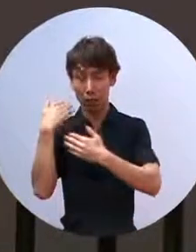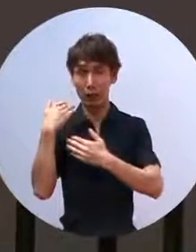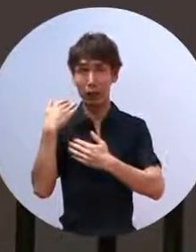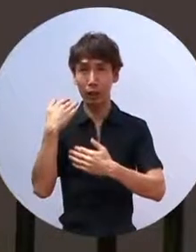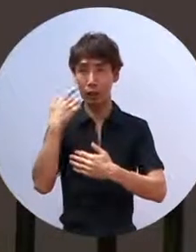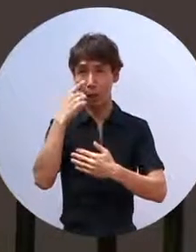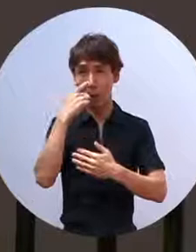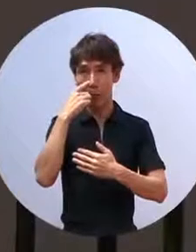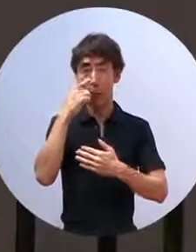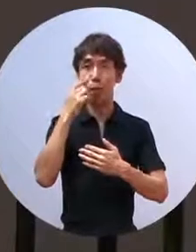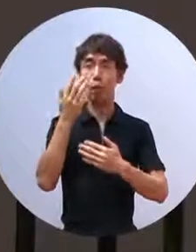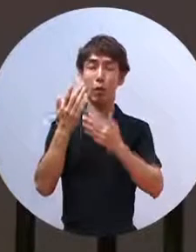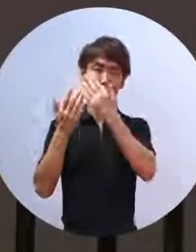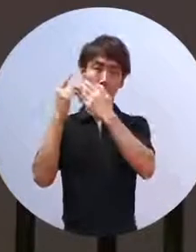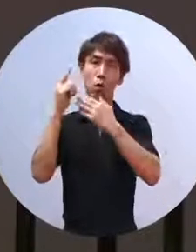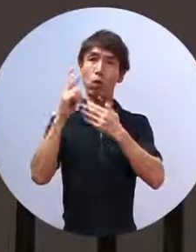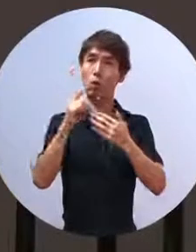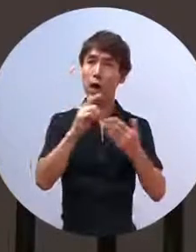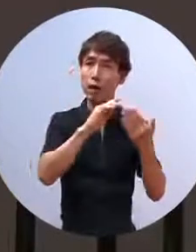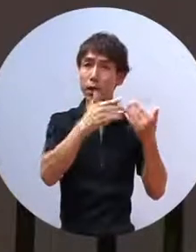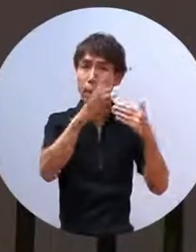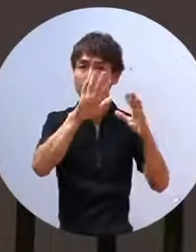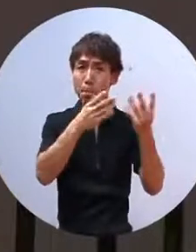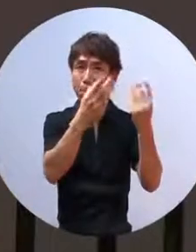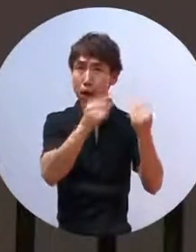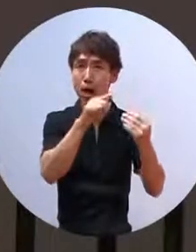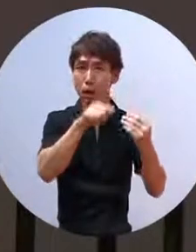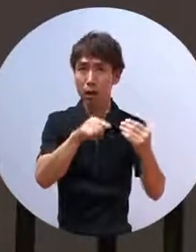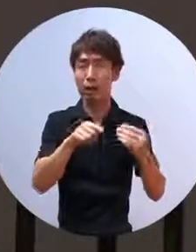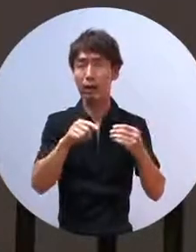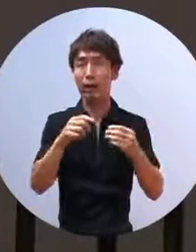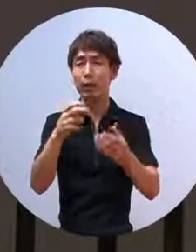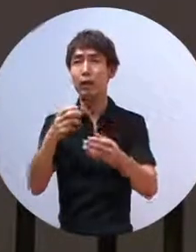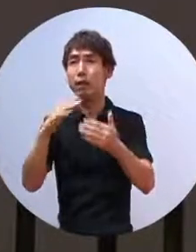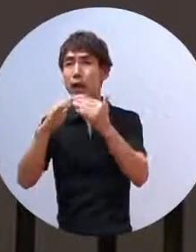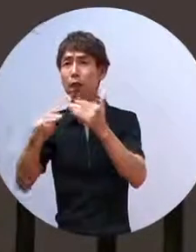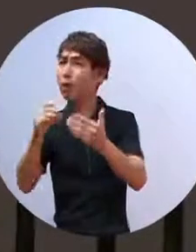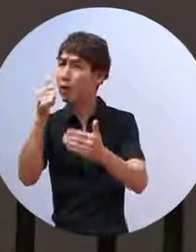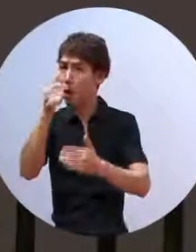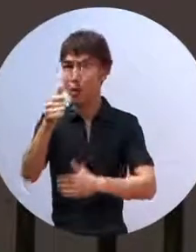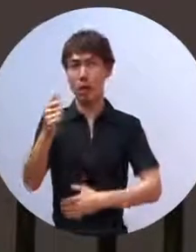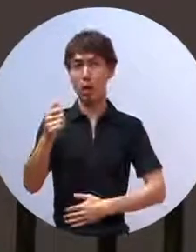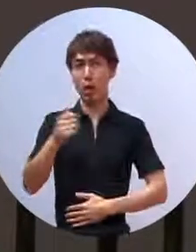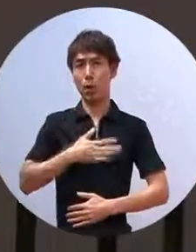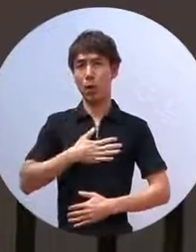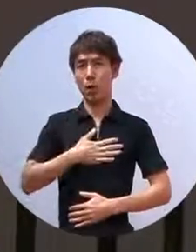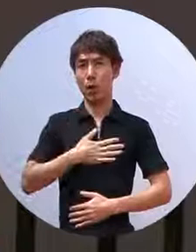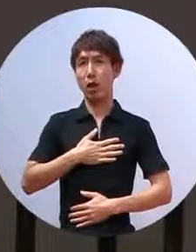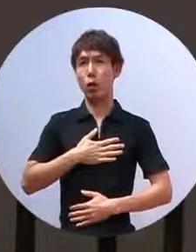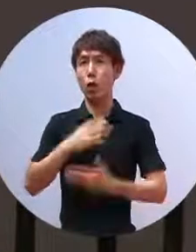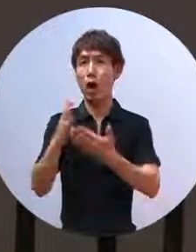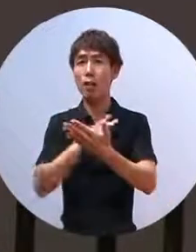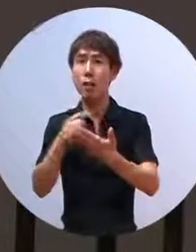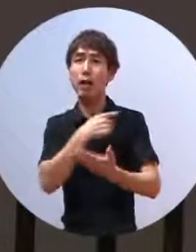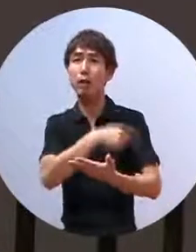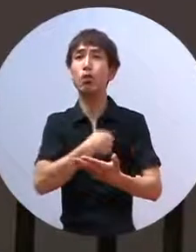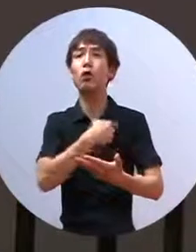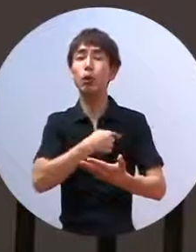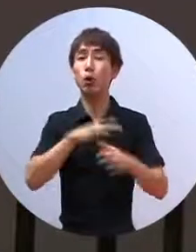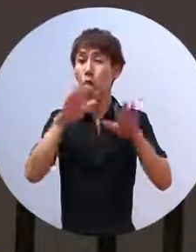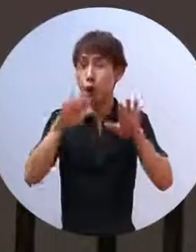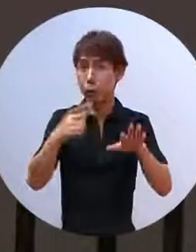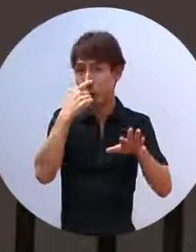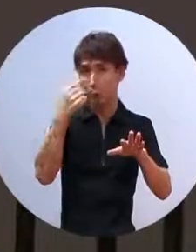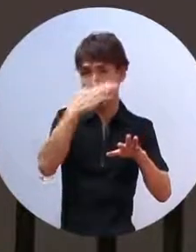先祖がですね、味わって二度とこんなことをすべきではないと判断し、その判断した気持ちをです